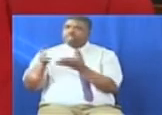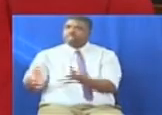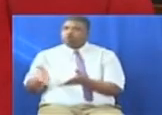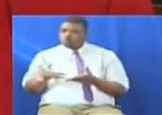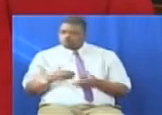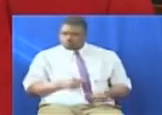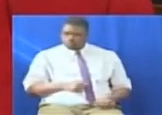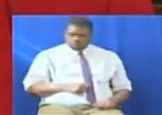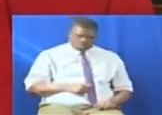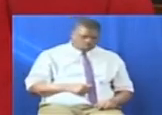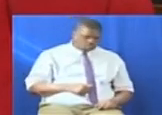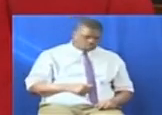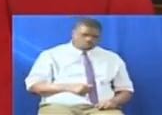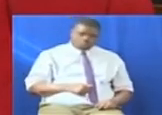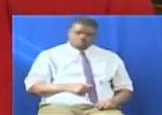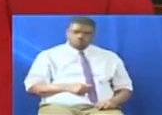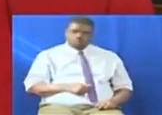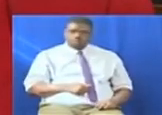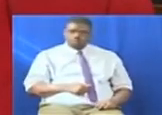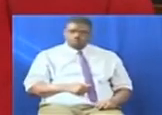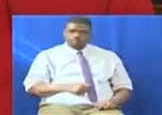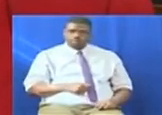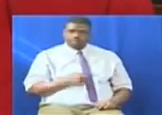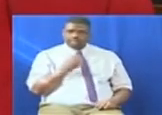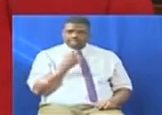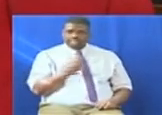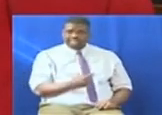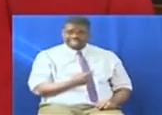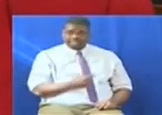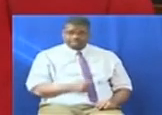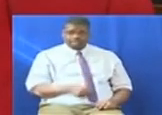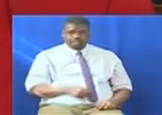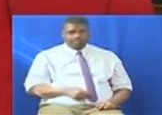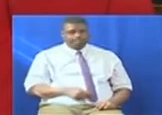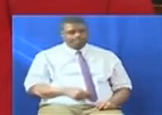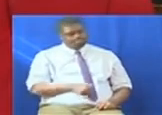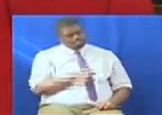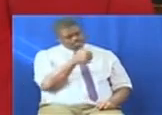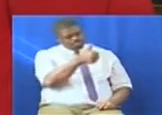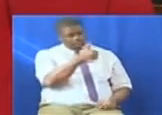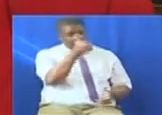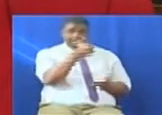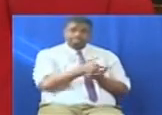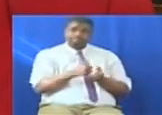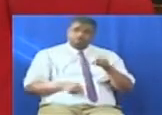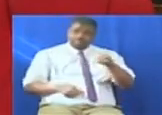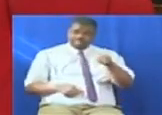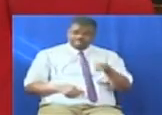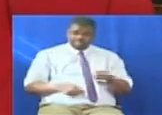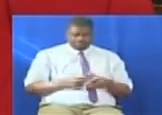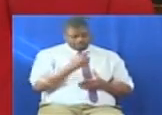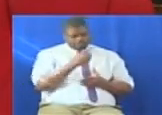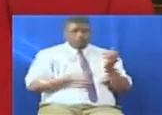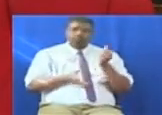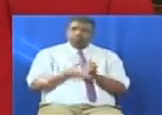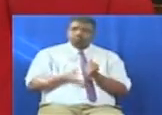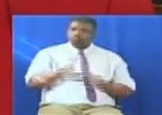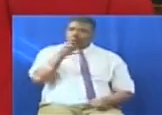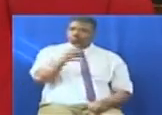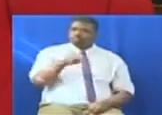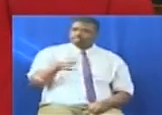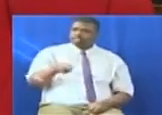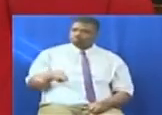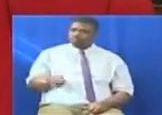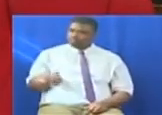Nasema Mama Masi kwa kuleta azimio hili, Rais Magufuli anastahili kupongezwa sana kwa jinsi